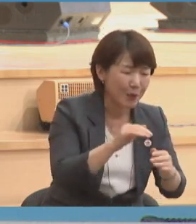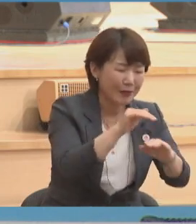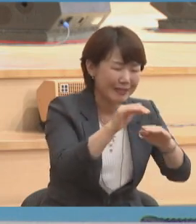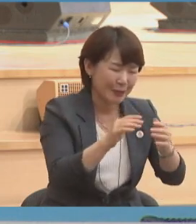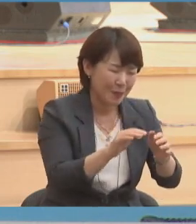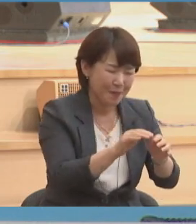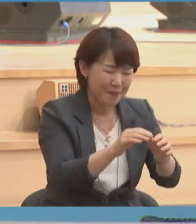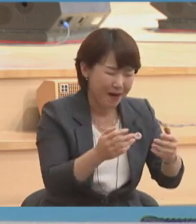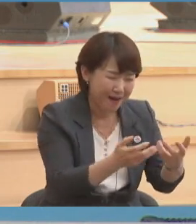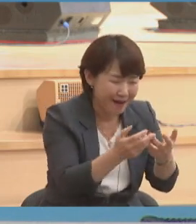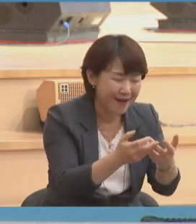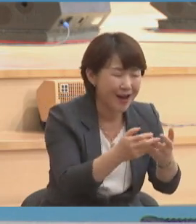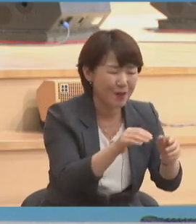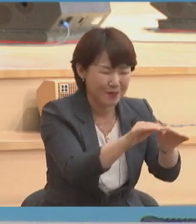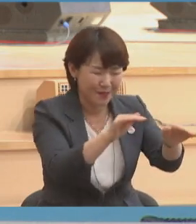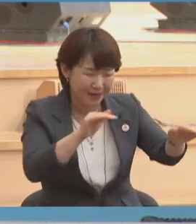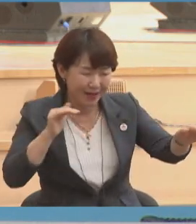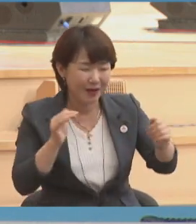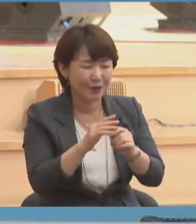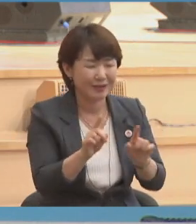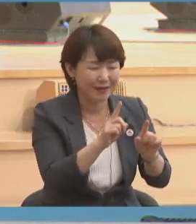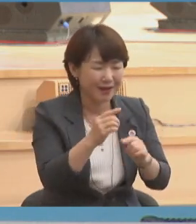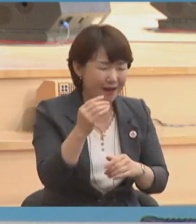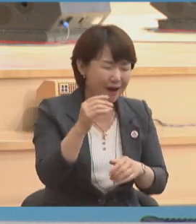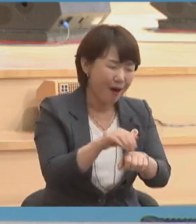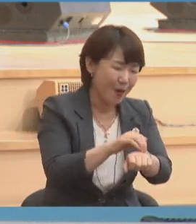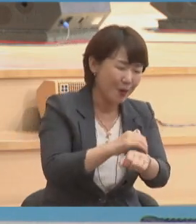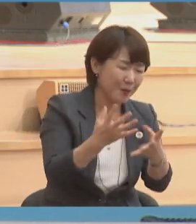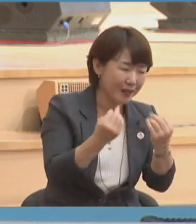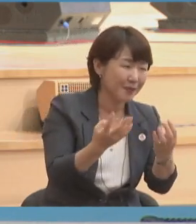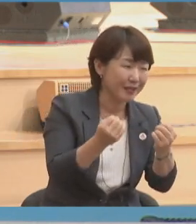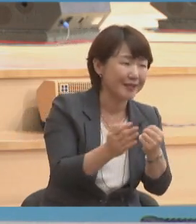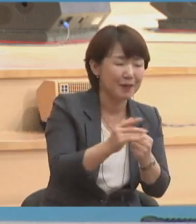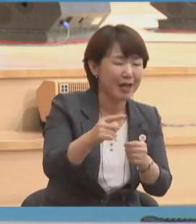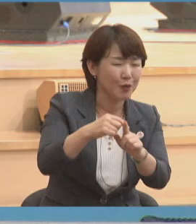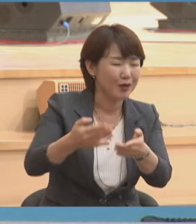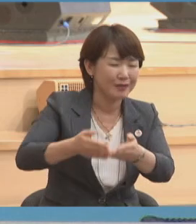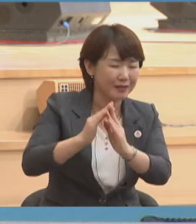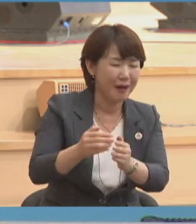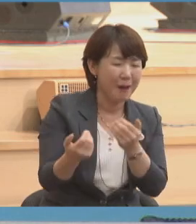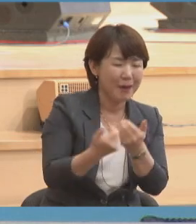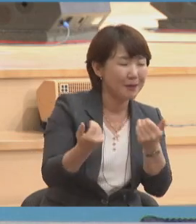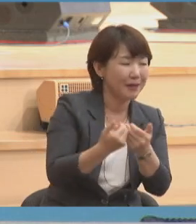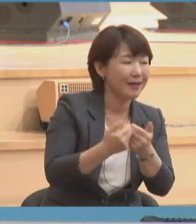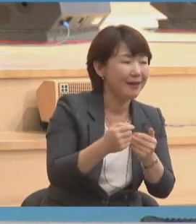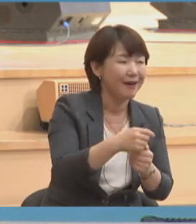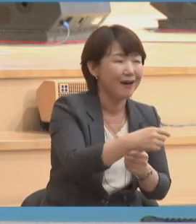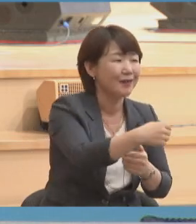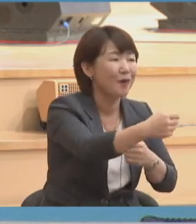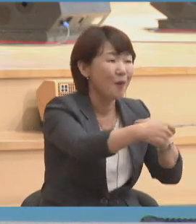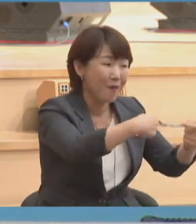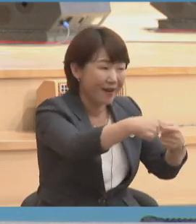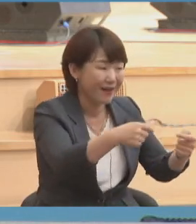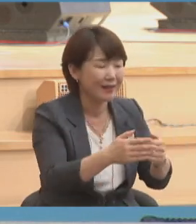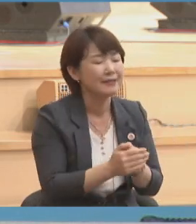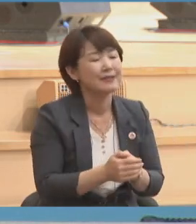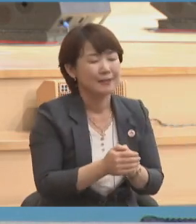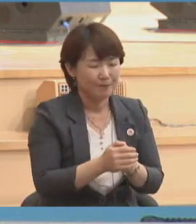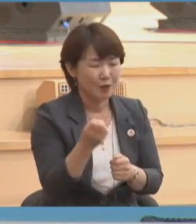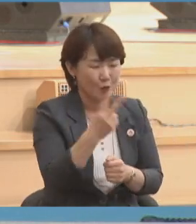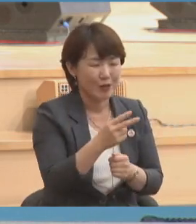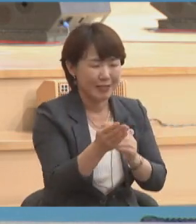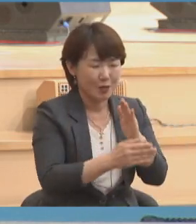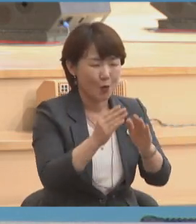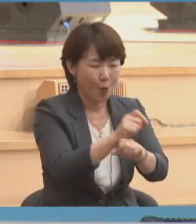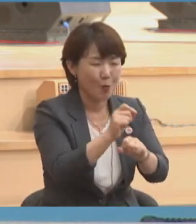많아져서 막 트래픽이 생기고 그럼 생활에 불편함이 있다, 그렇기 때문에 교회가 들어온 걸 반대한다, 이 논리였어요? 역시 시청 공무원의